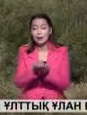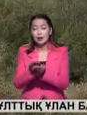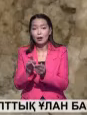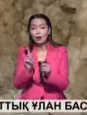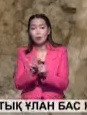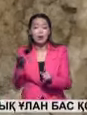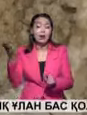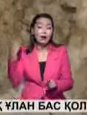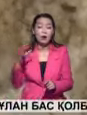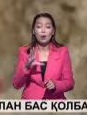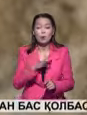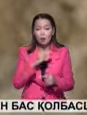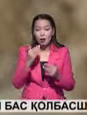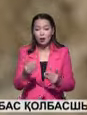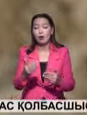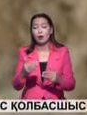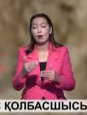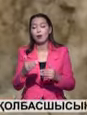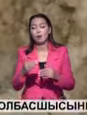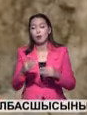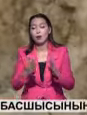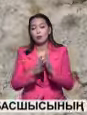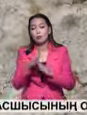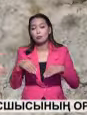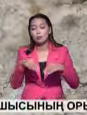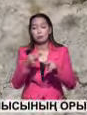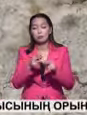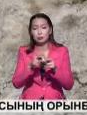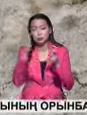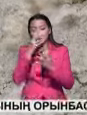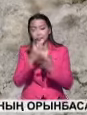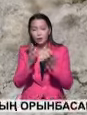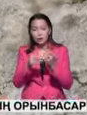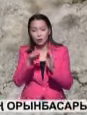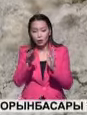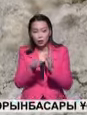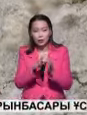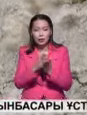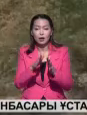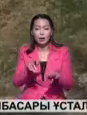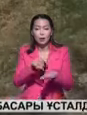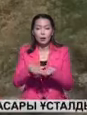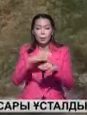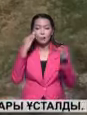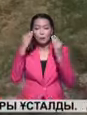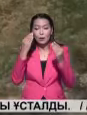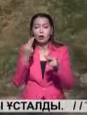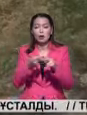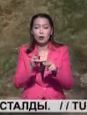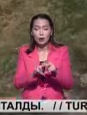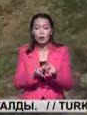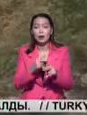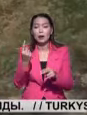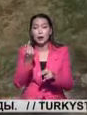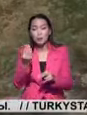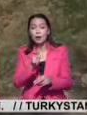бұрыннан болған, бірақ жауыннан көрінбей қалған, жер астынан сүйектер шыға бастаған. Жергілікті тұрғындардың пікірі екіге жарылды. Бірі